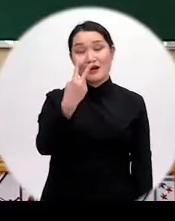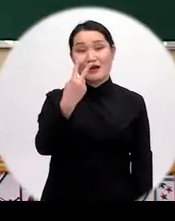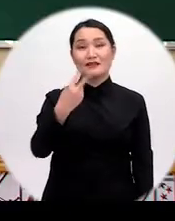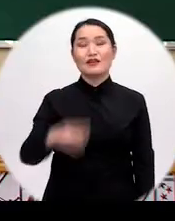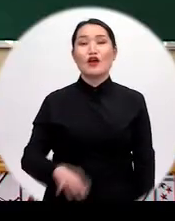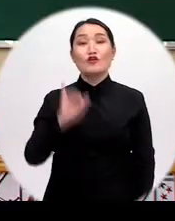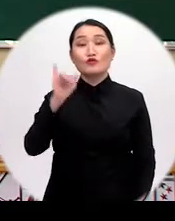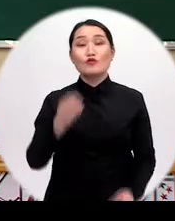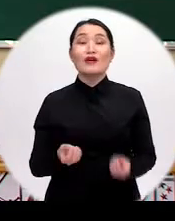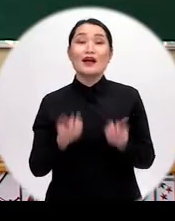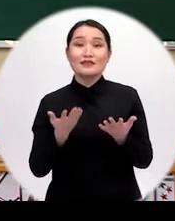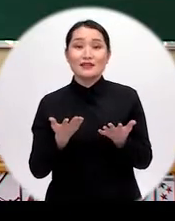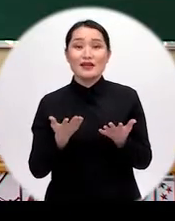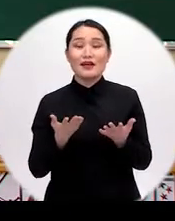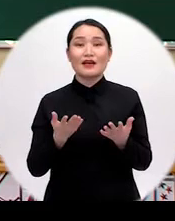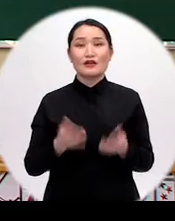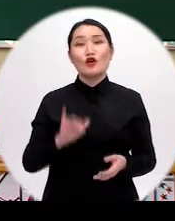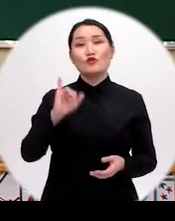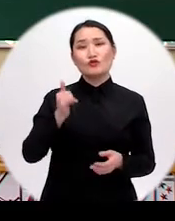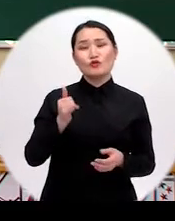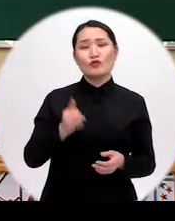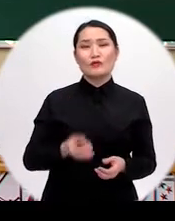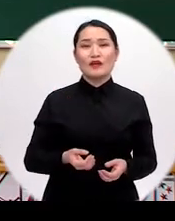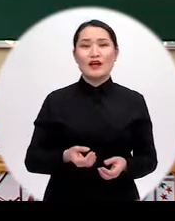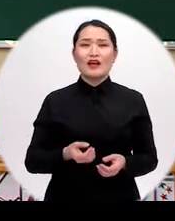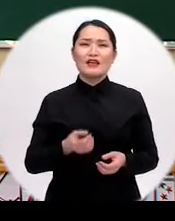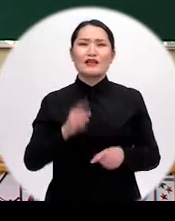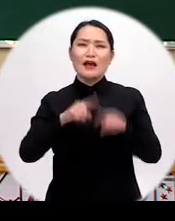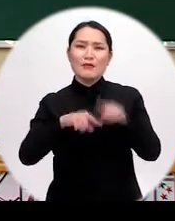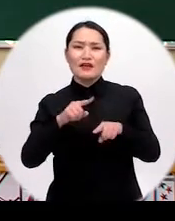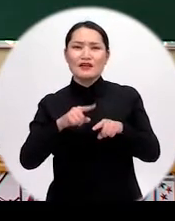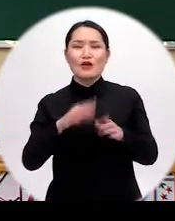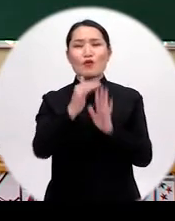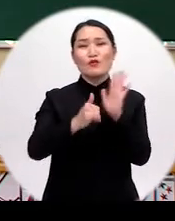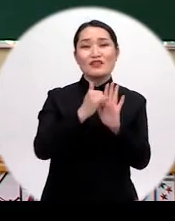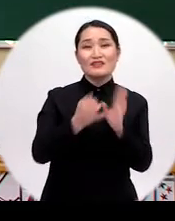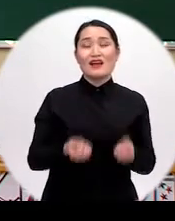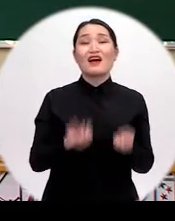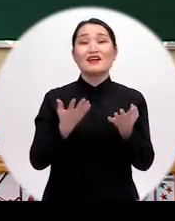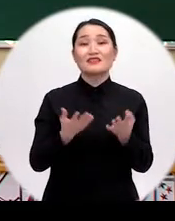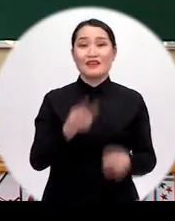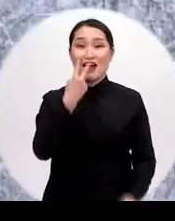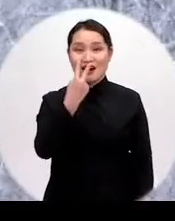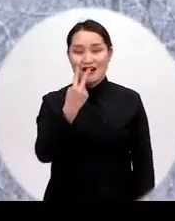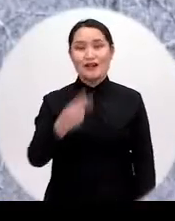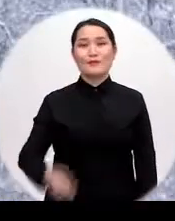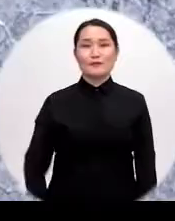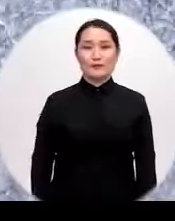ямар сэтгэгдэл төрж байна? Ямар үйл явдал, ямар цаг үлрэл бол гэдгийг бодож үзээрэй.